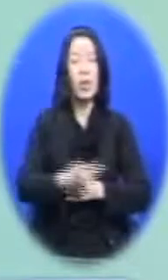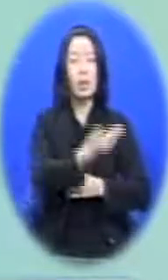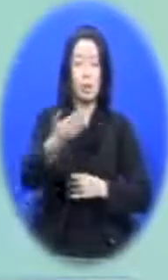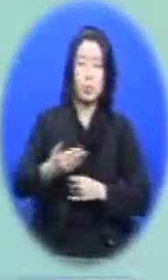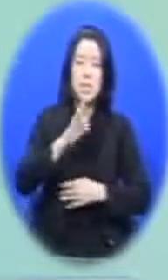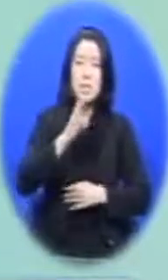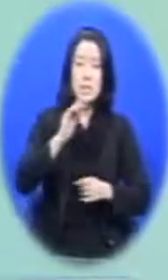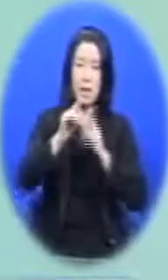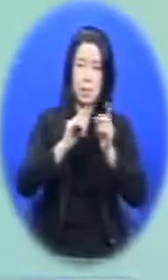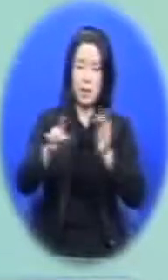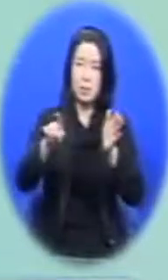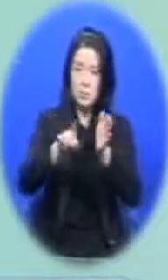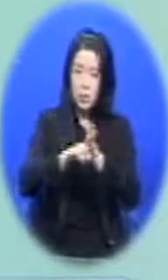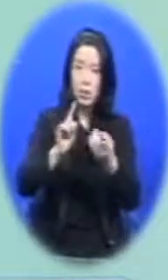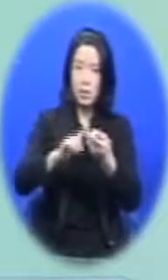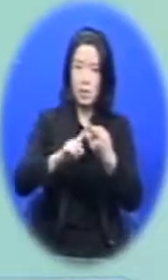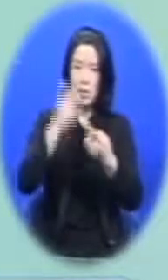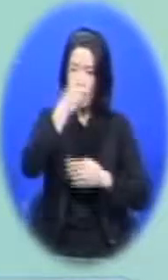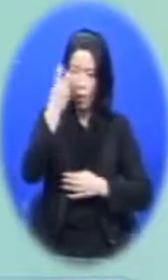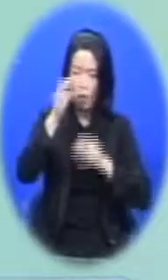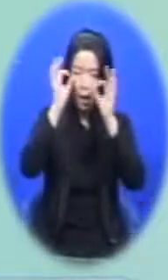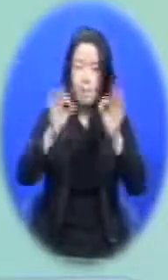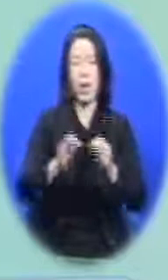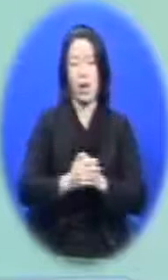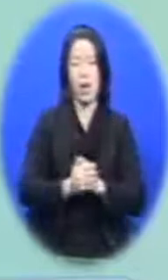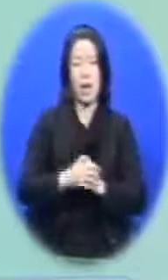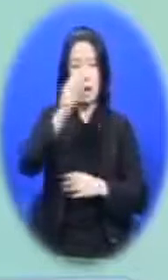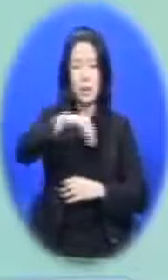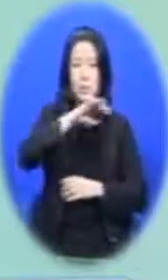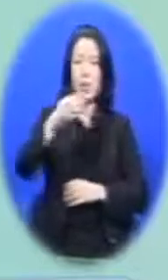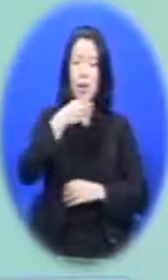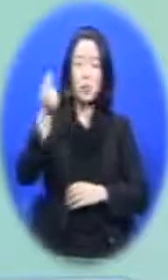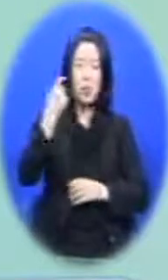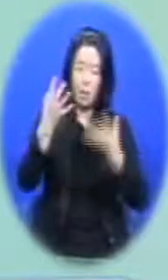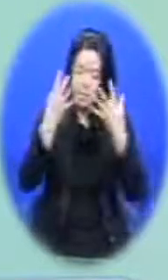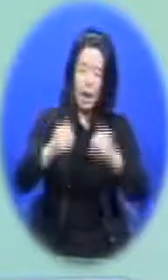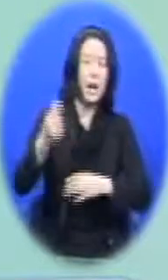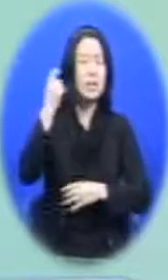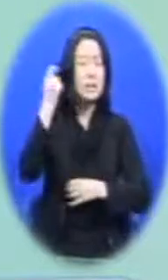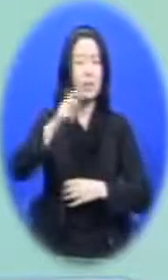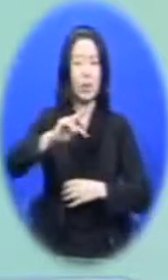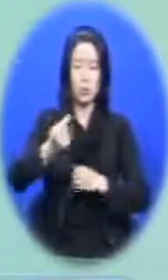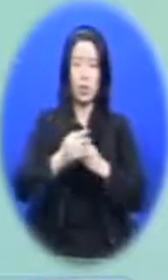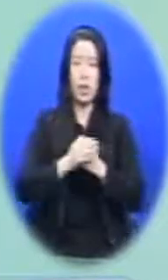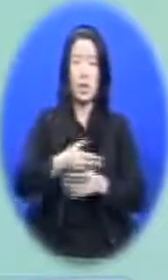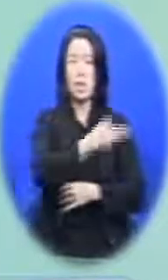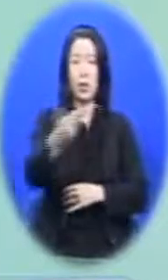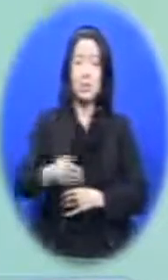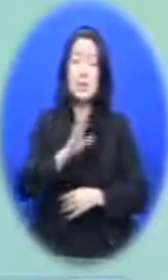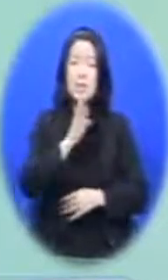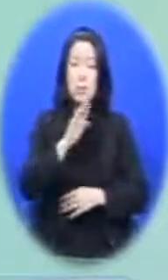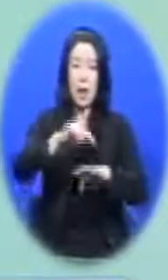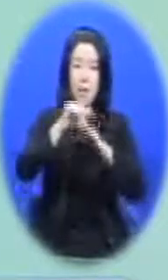여러분이 진짜 말씀을 믿는지를 돌아봐야 됩니다. 십자가 복음을 그렇게 수없이 들어도 여러분이